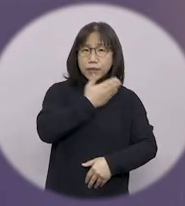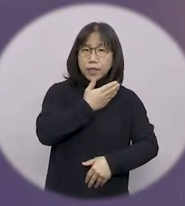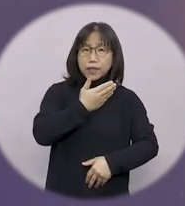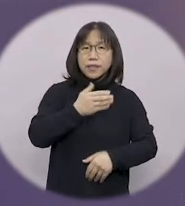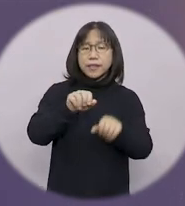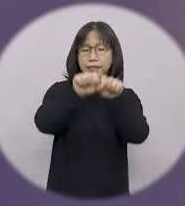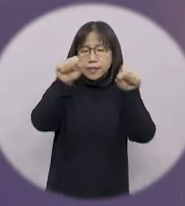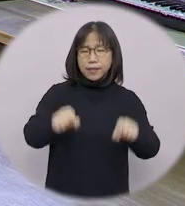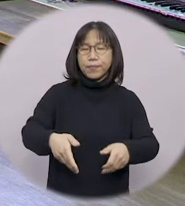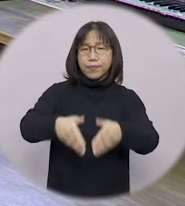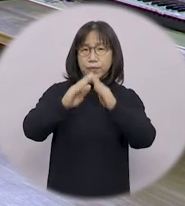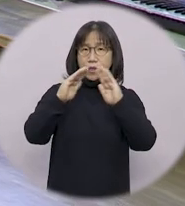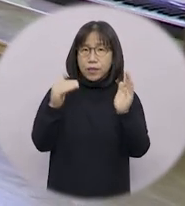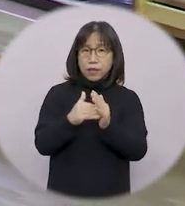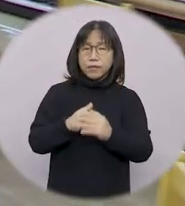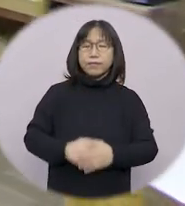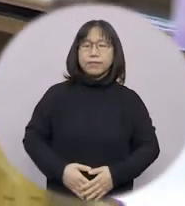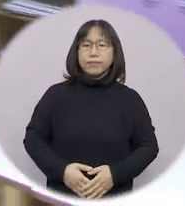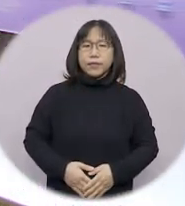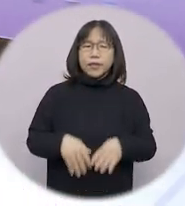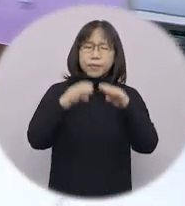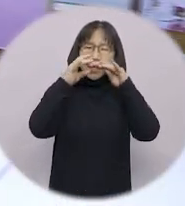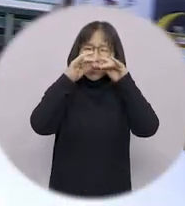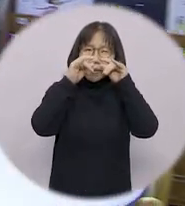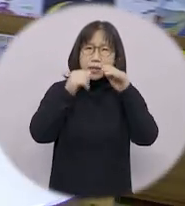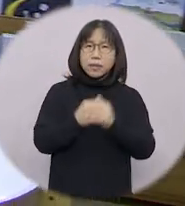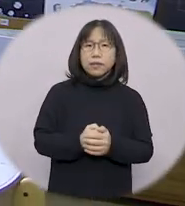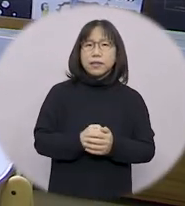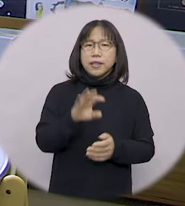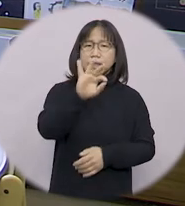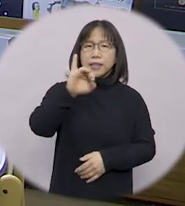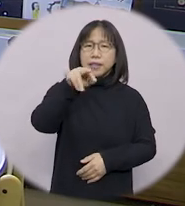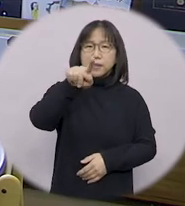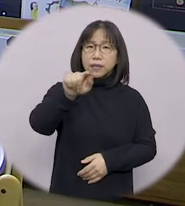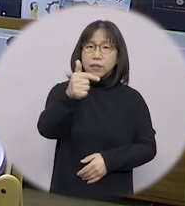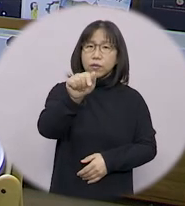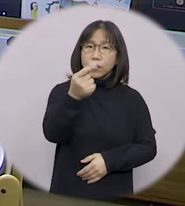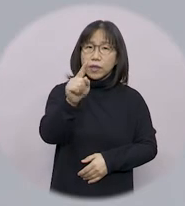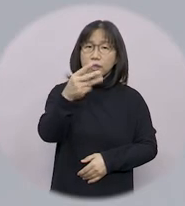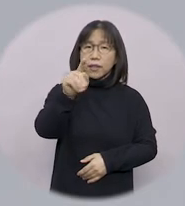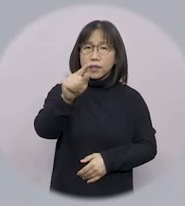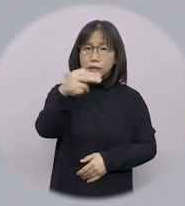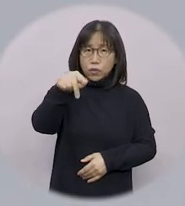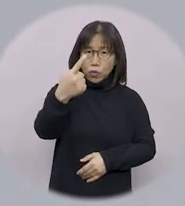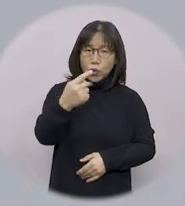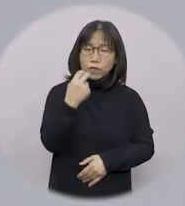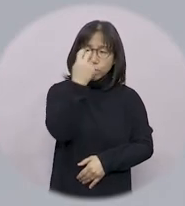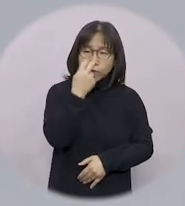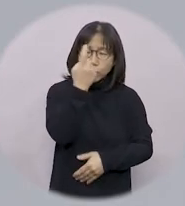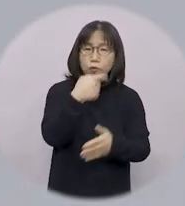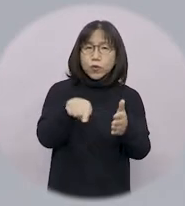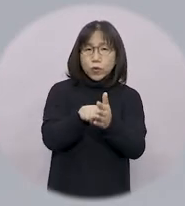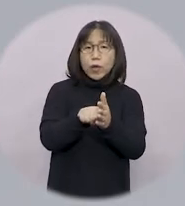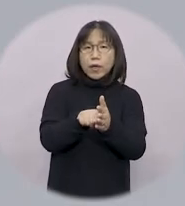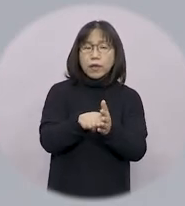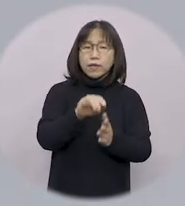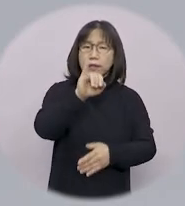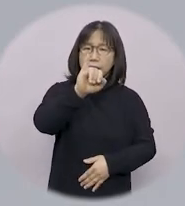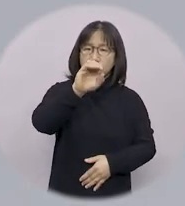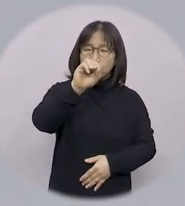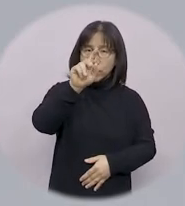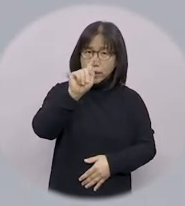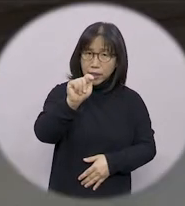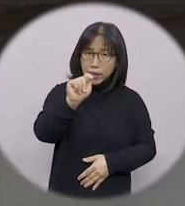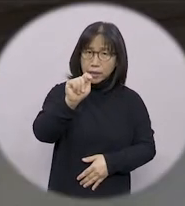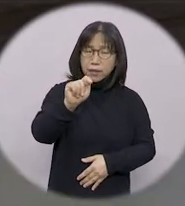어린이집 내 미세먼지 이산화탄소 등을 실시간으로 측정의 확인할 수 있는 통합 모니터링 시스템 iot